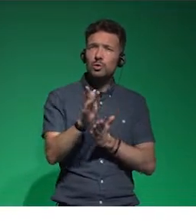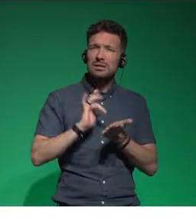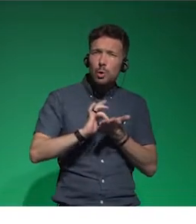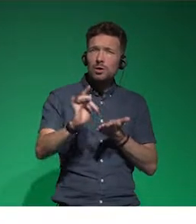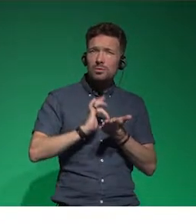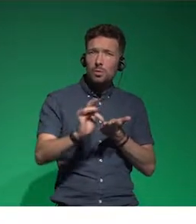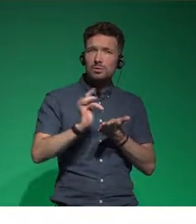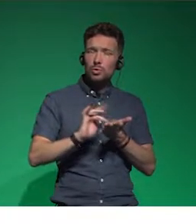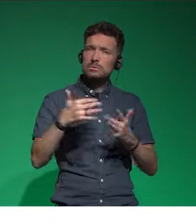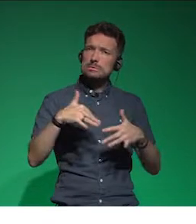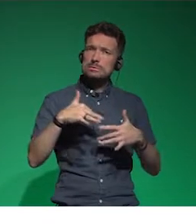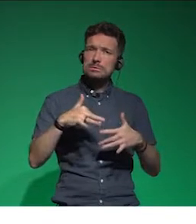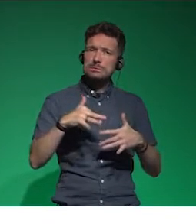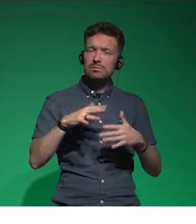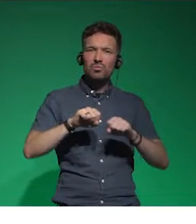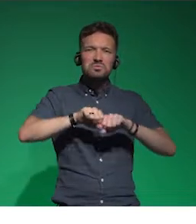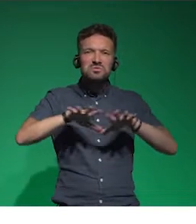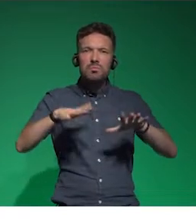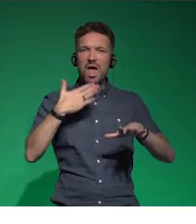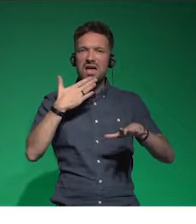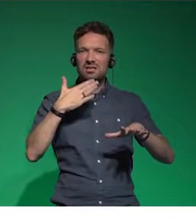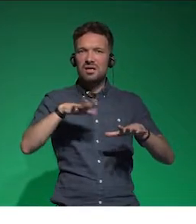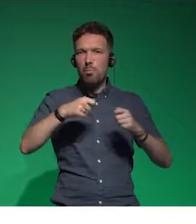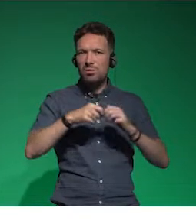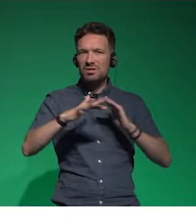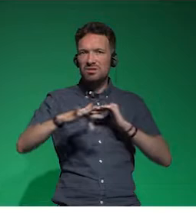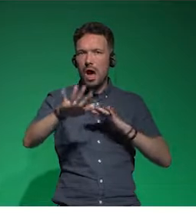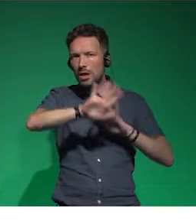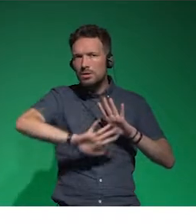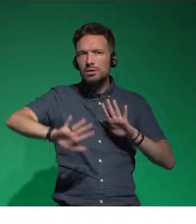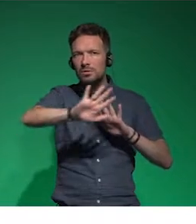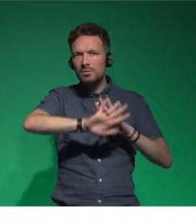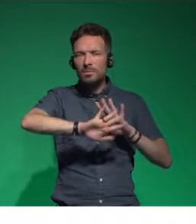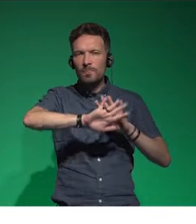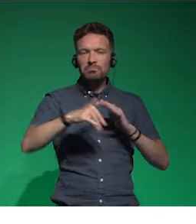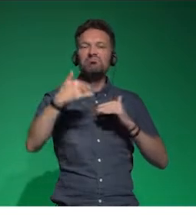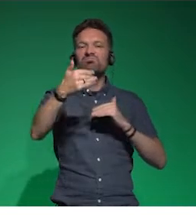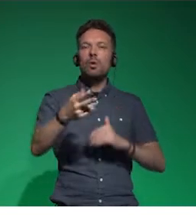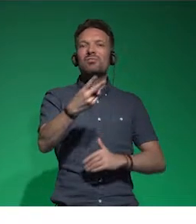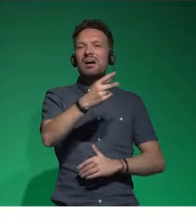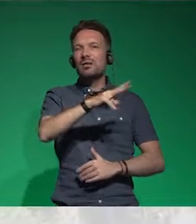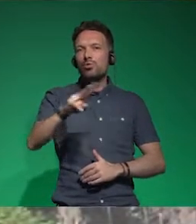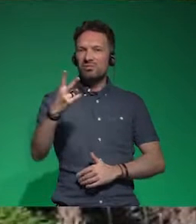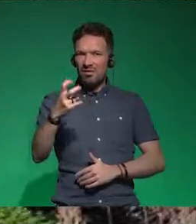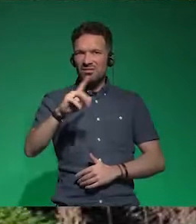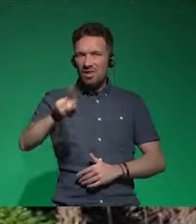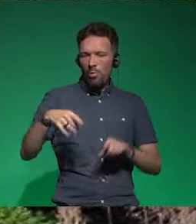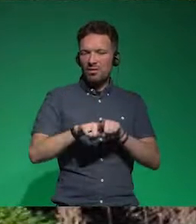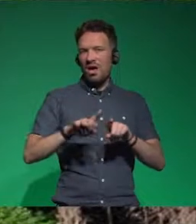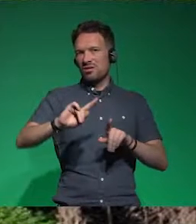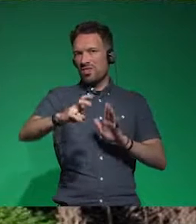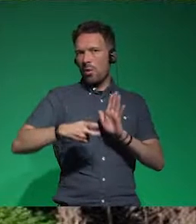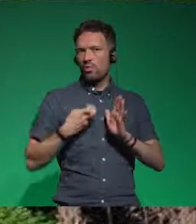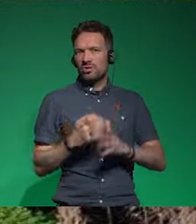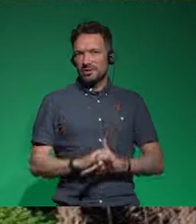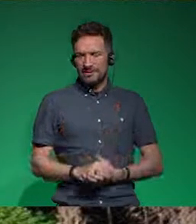den weiten Regionen des Landes Hessen, die sich auch im Jahr 2020 so fortgesetzt hat.